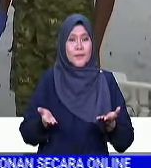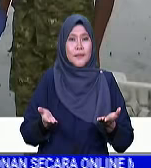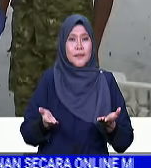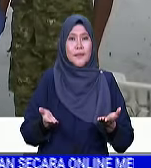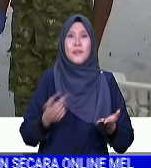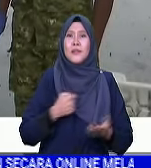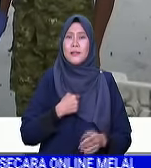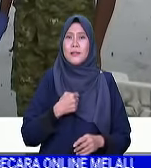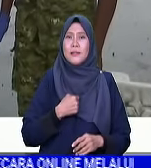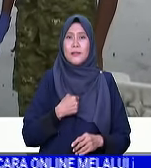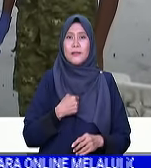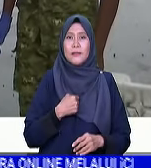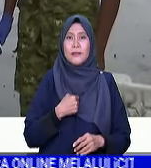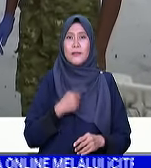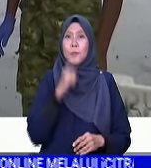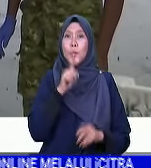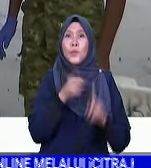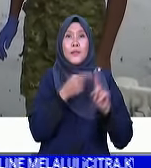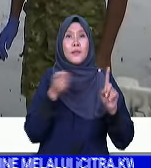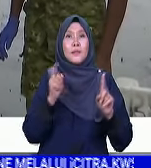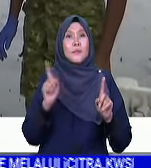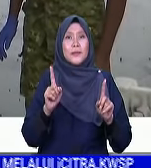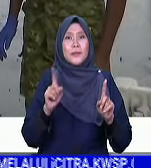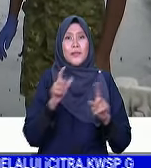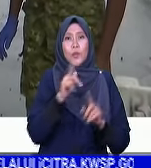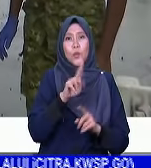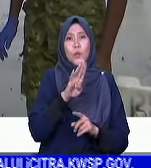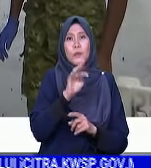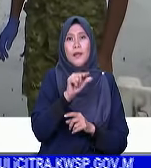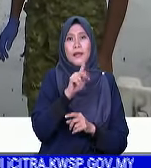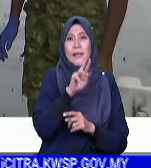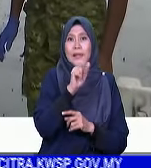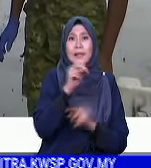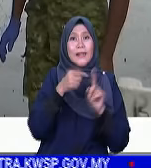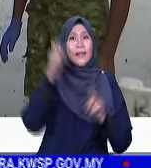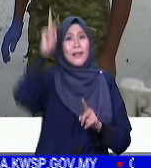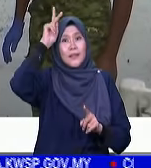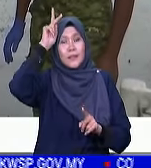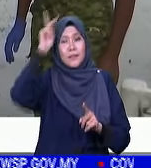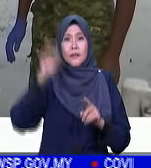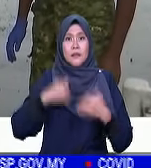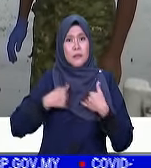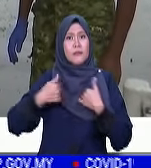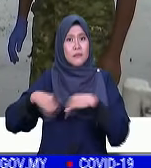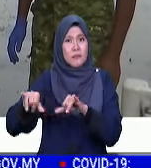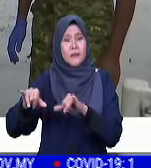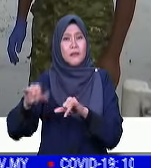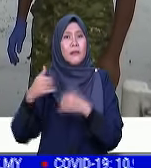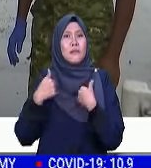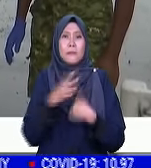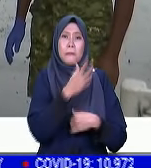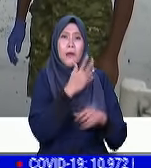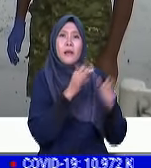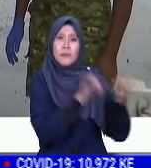saya merupakan berasal daripada Kubang Krian, Kota Baru, Kelantan, di mana saya masih lagi mempunyai seorang